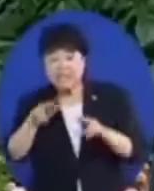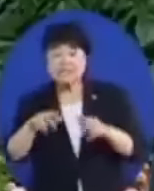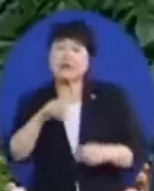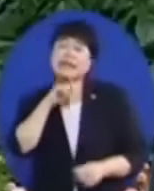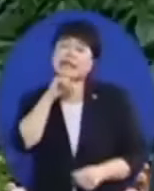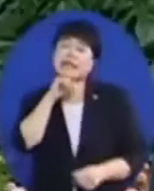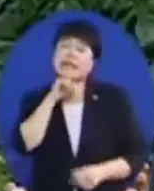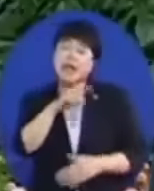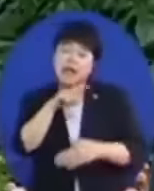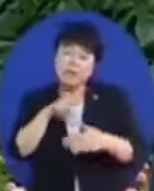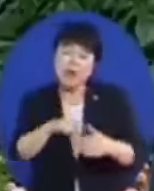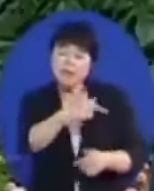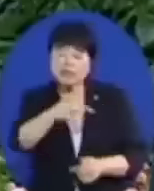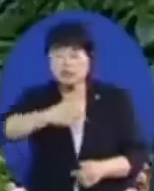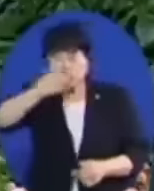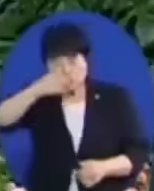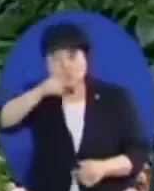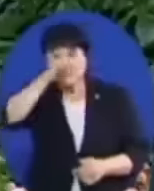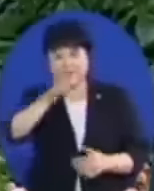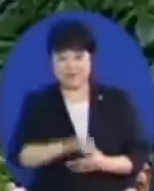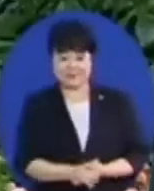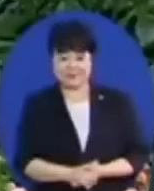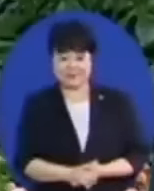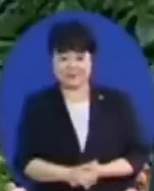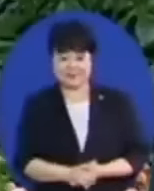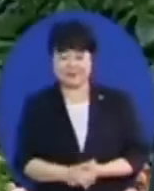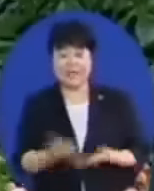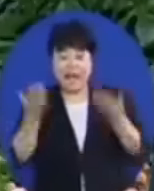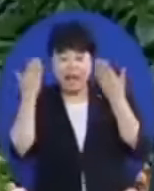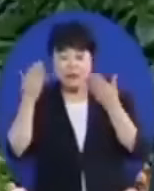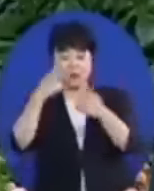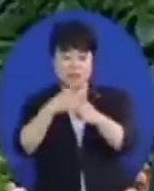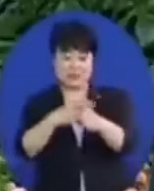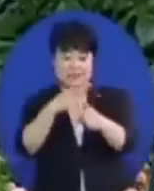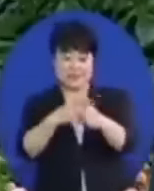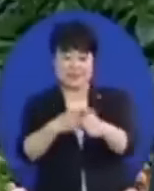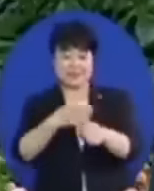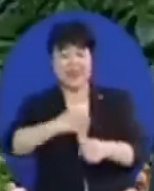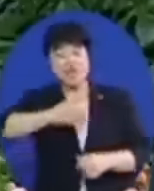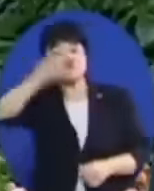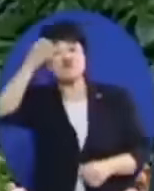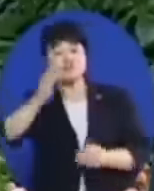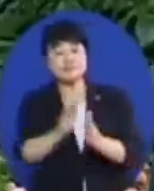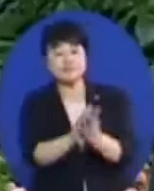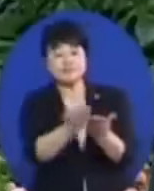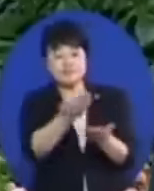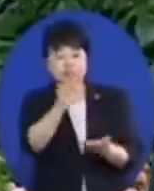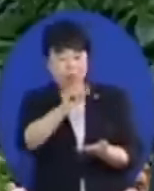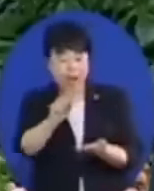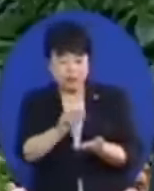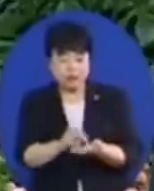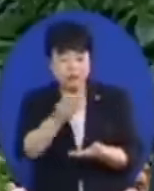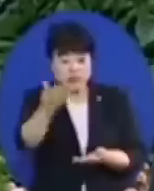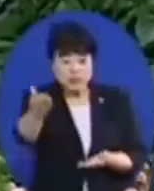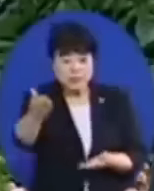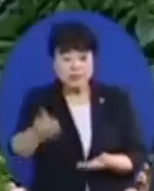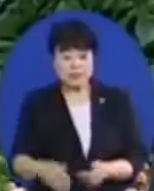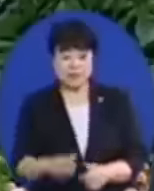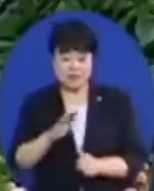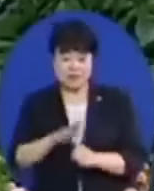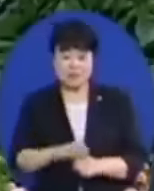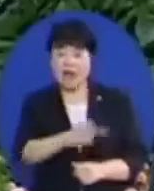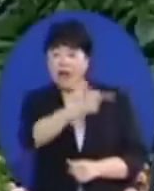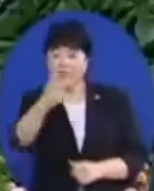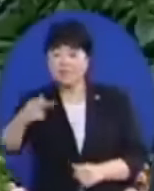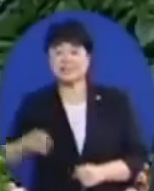힘들지만 마음에 큰 꿈을 가지고 있었습니다. 어느 날 학교에서 선생님이 나의 꿈을 써오라고 숙제를 내주었는데 소녀는